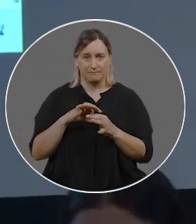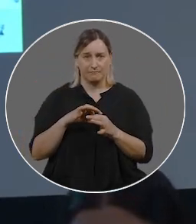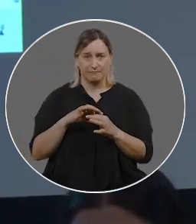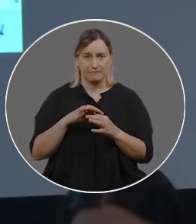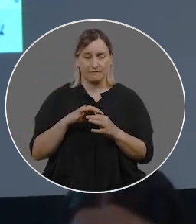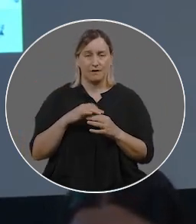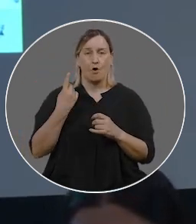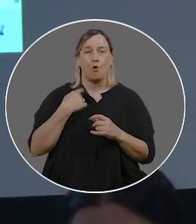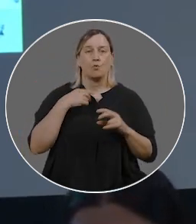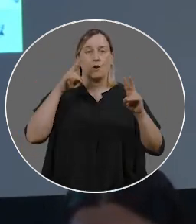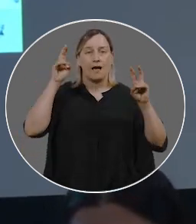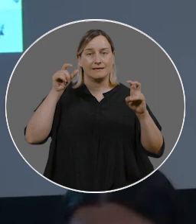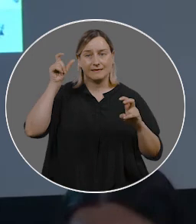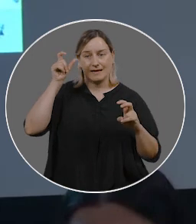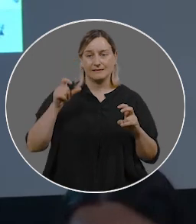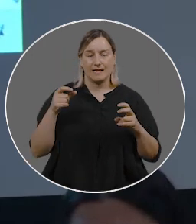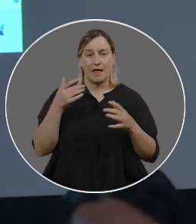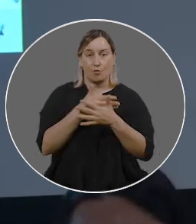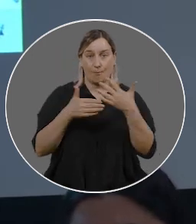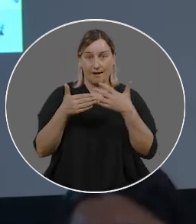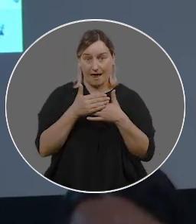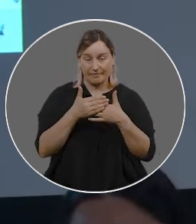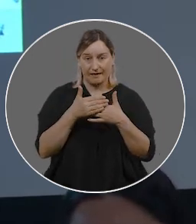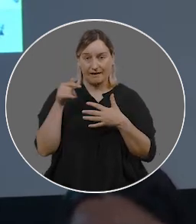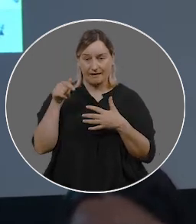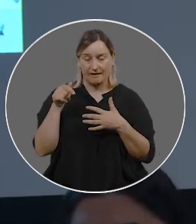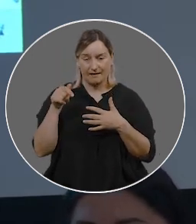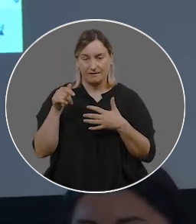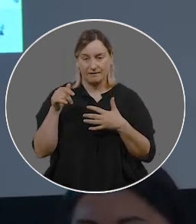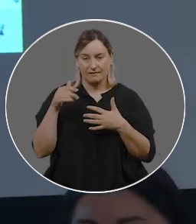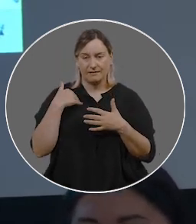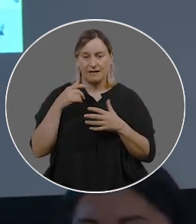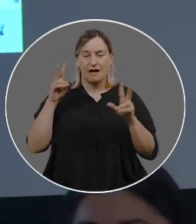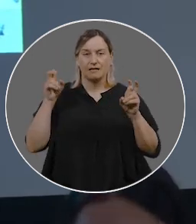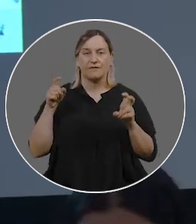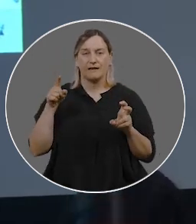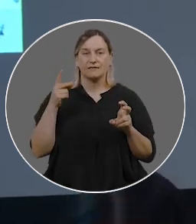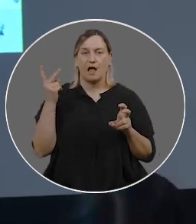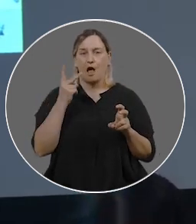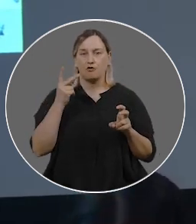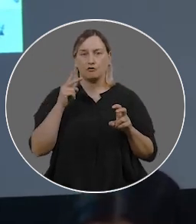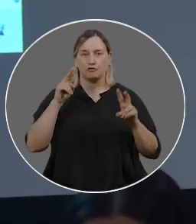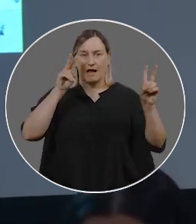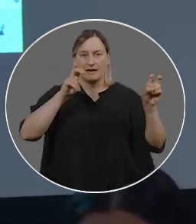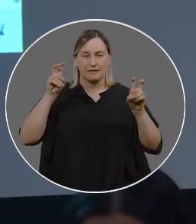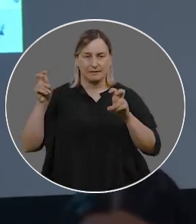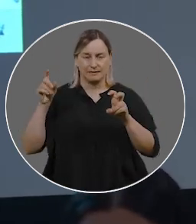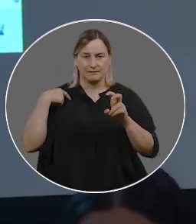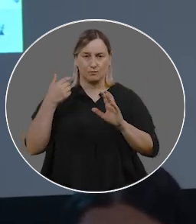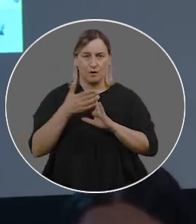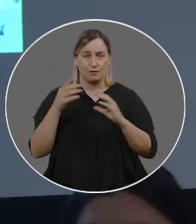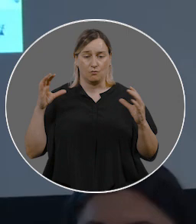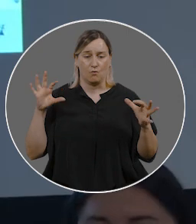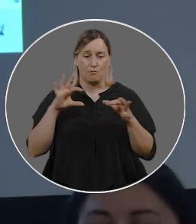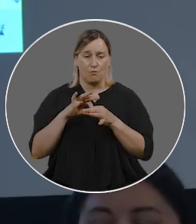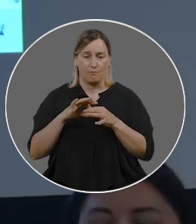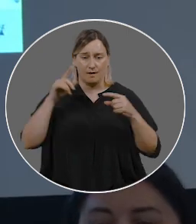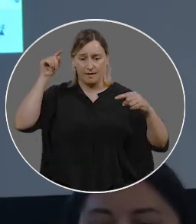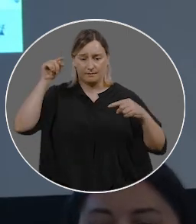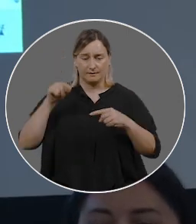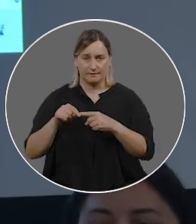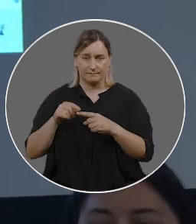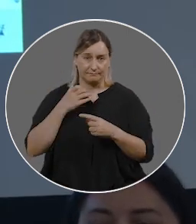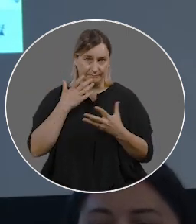que una cel·la combinada es refereix a dos encapçalaments quan combines els títols, no,